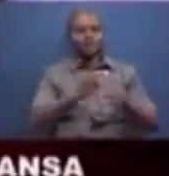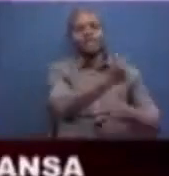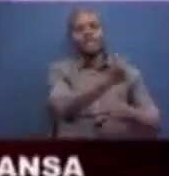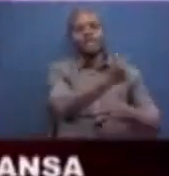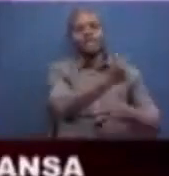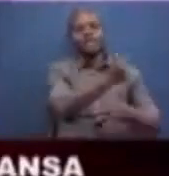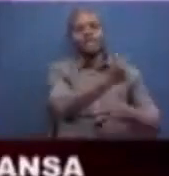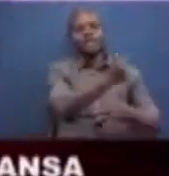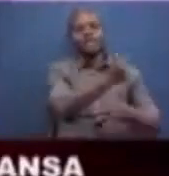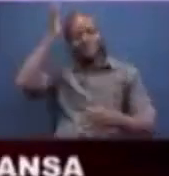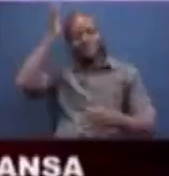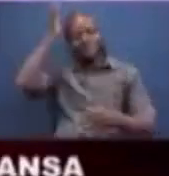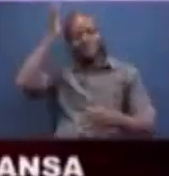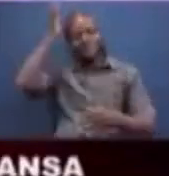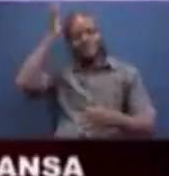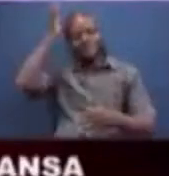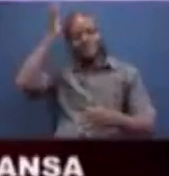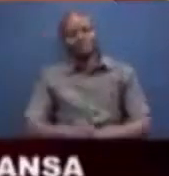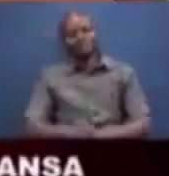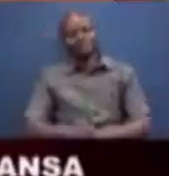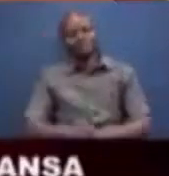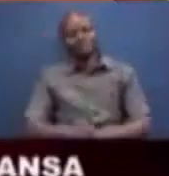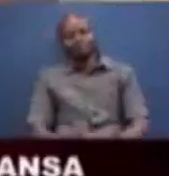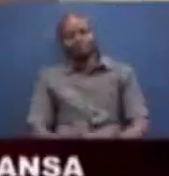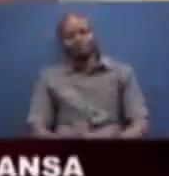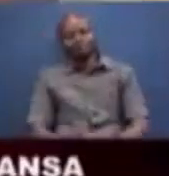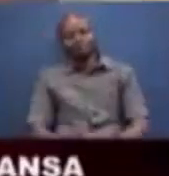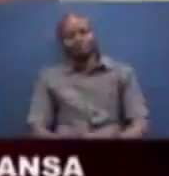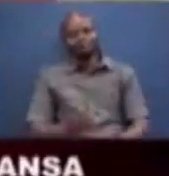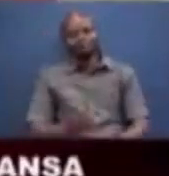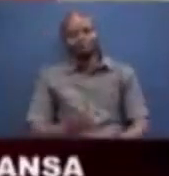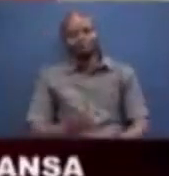Tanzania and the Republic of France,